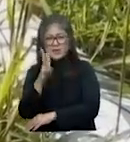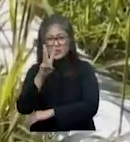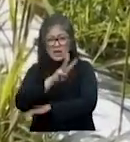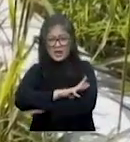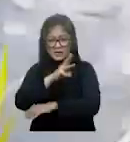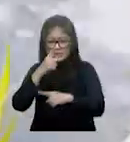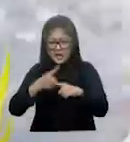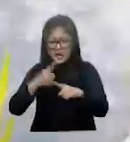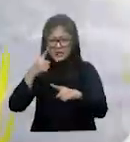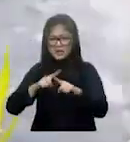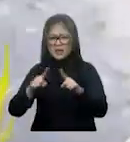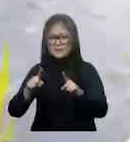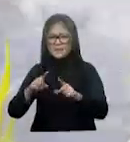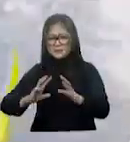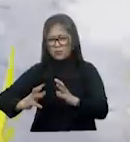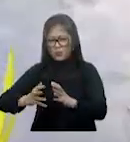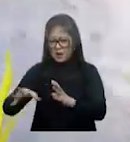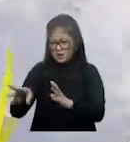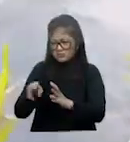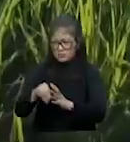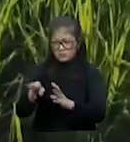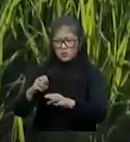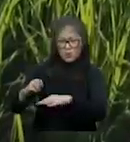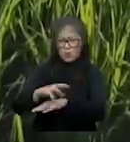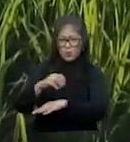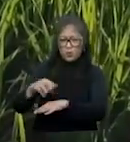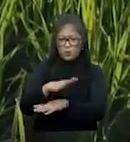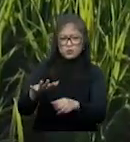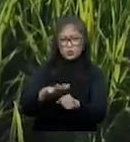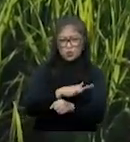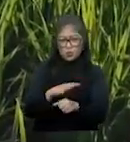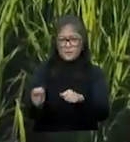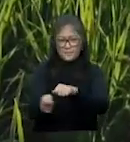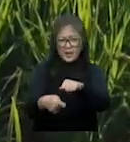pompa digunakan setiap hari agar pasokan air cukup dan hasil panen tidak menurun.